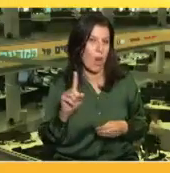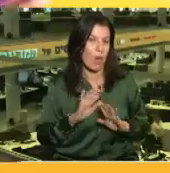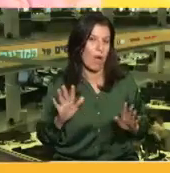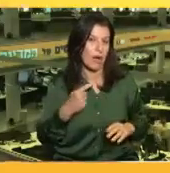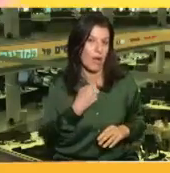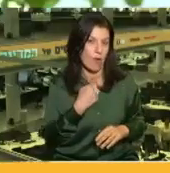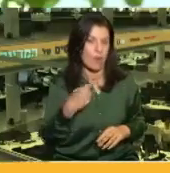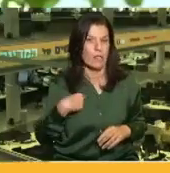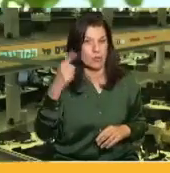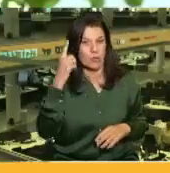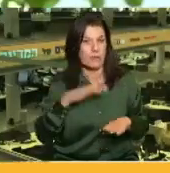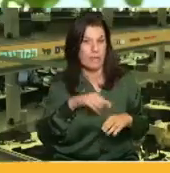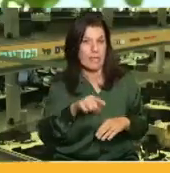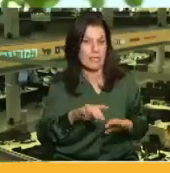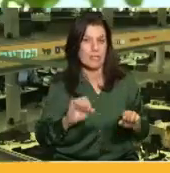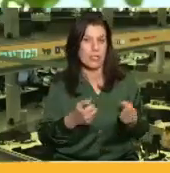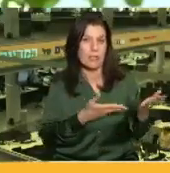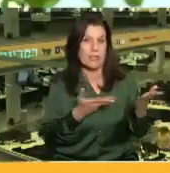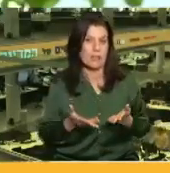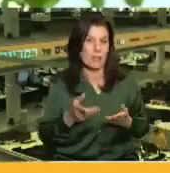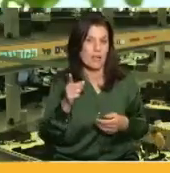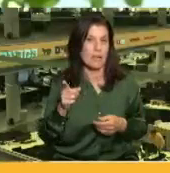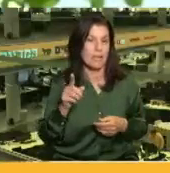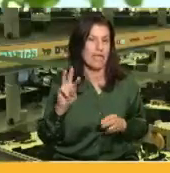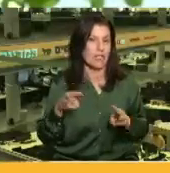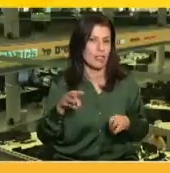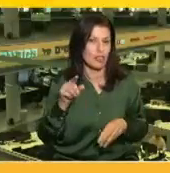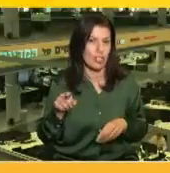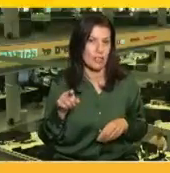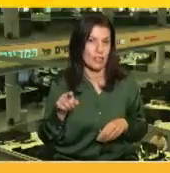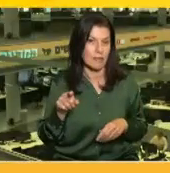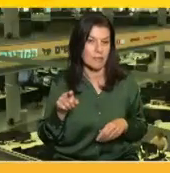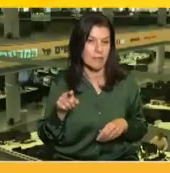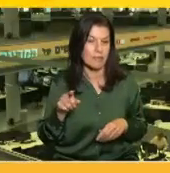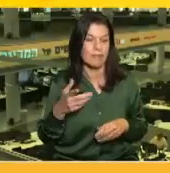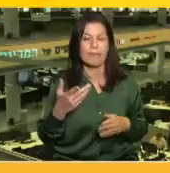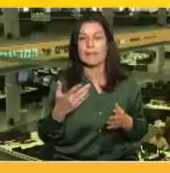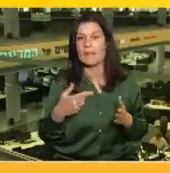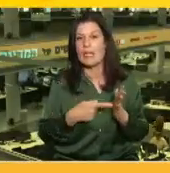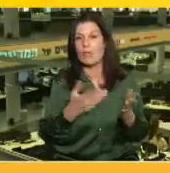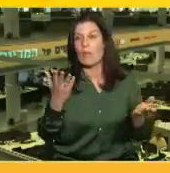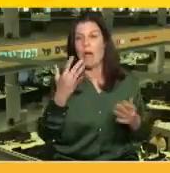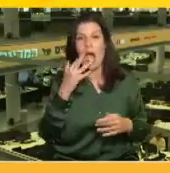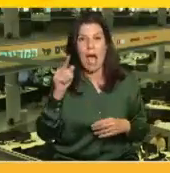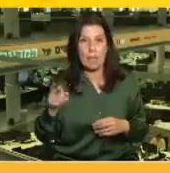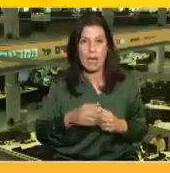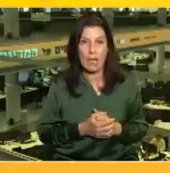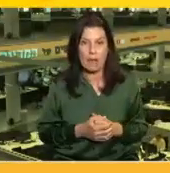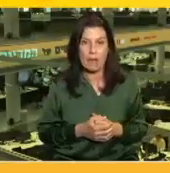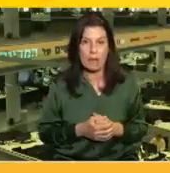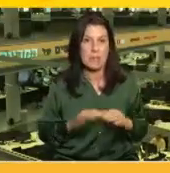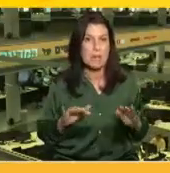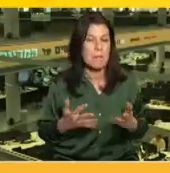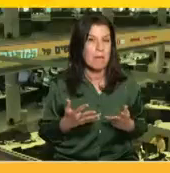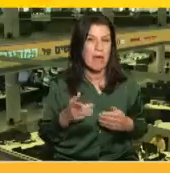אני חושבת על זה שנגיד שמזמינים כבר את שירי לצורך העניין, ללא יודעת מה, לרמלה. אז היא לא תחשוב מה היא